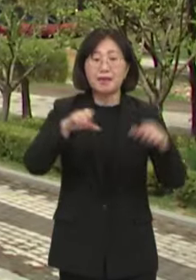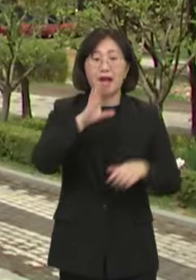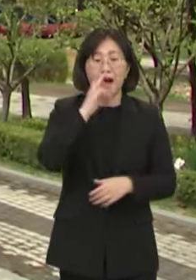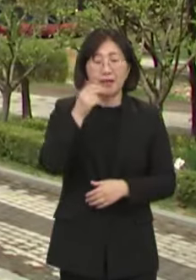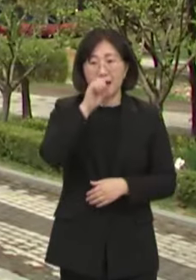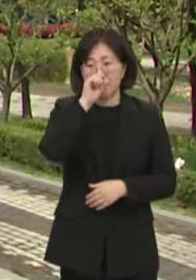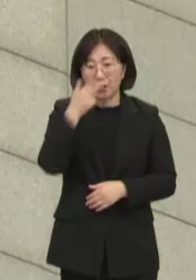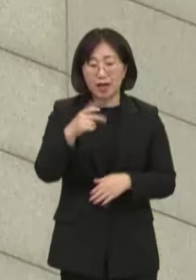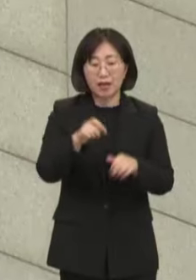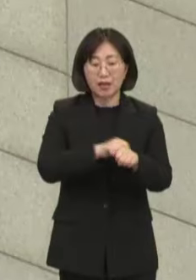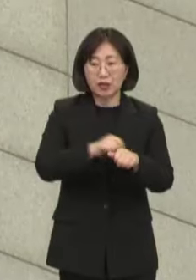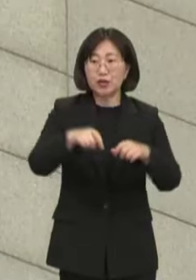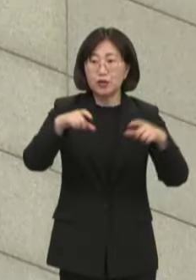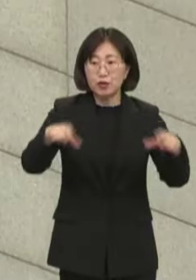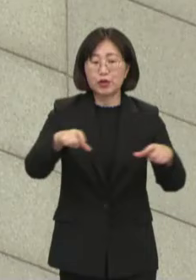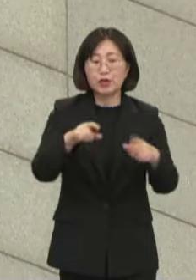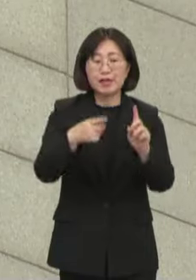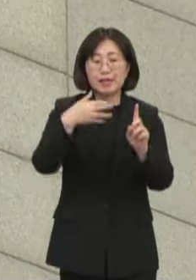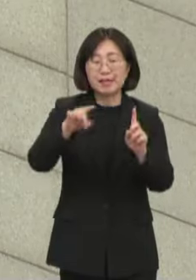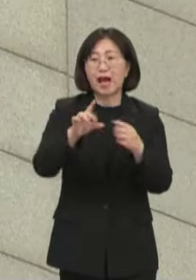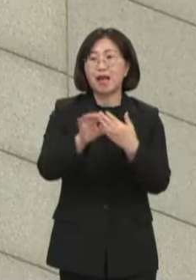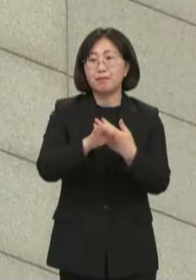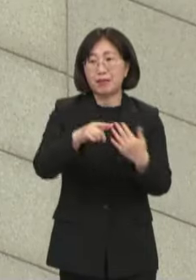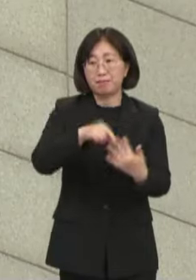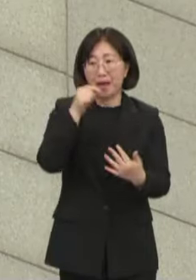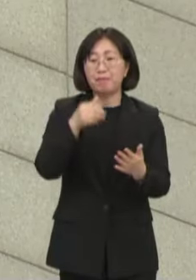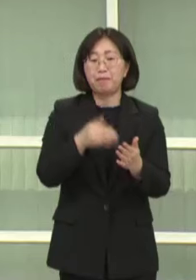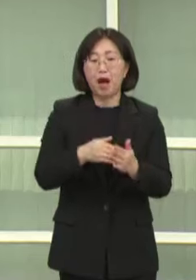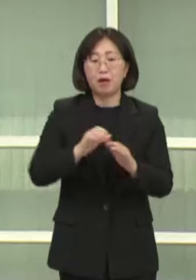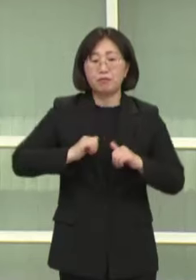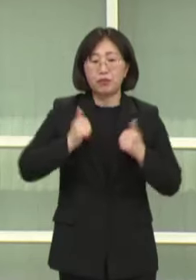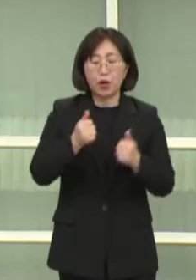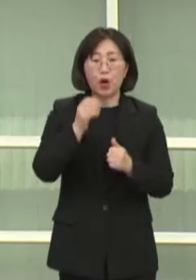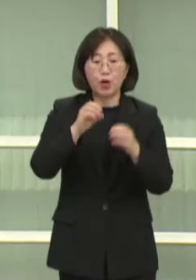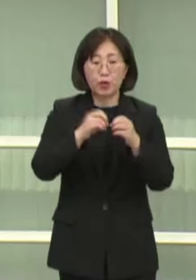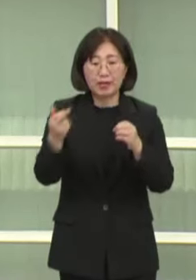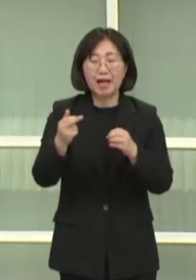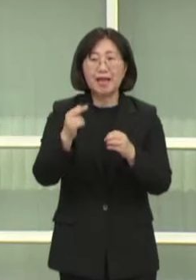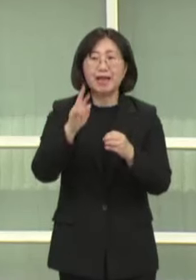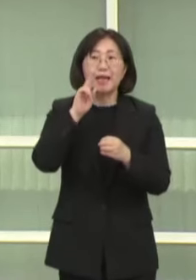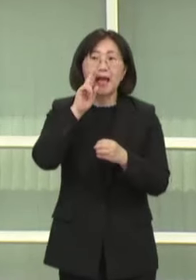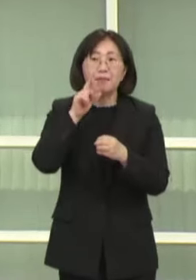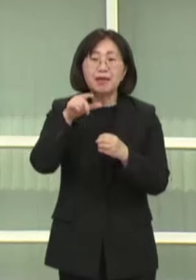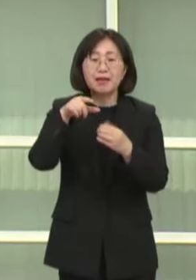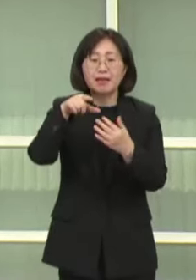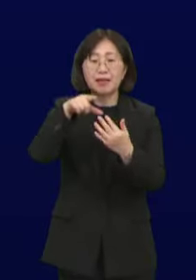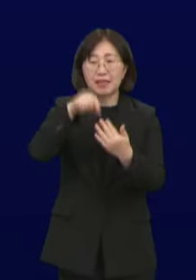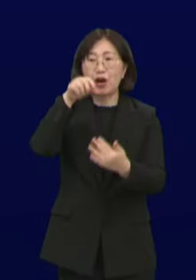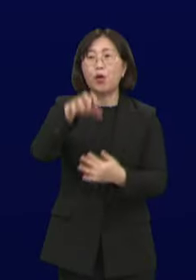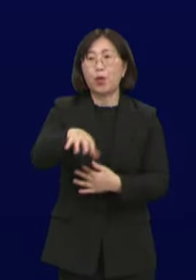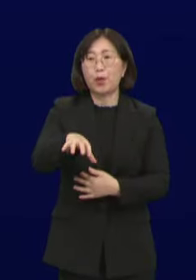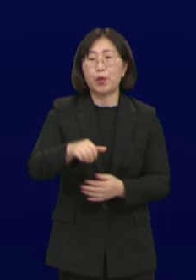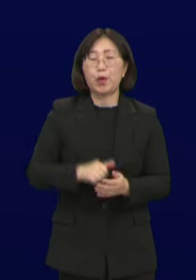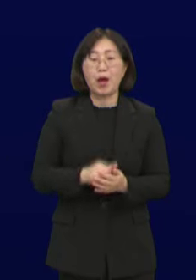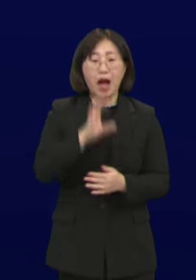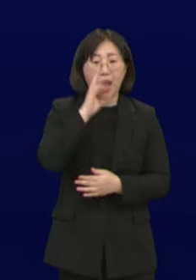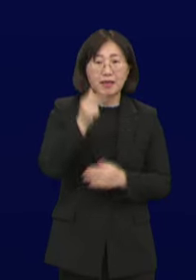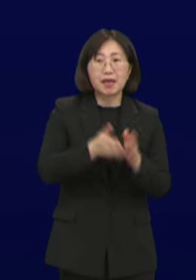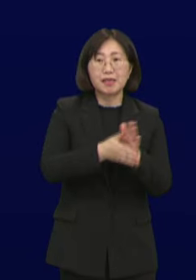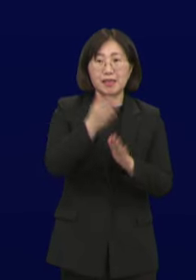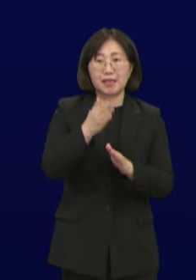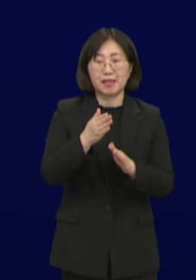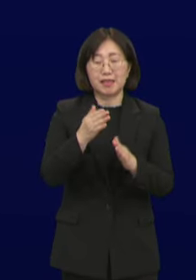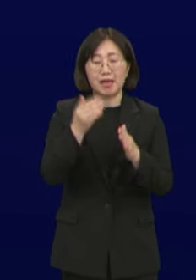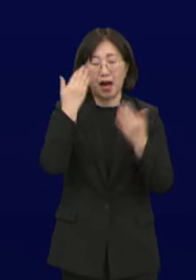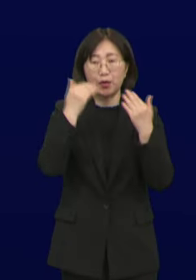서산이 교육발전특구 1차 시범지역에 선정됐고 부여와 논산이 예비지정지역으로 분류됐습니다. 아산시는 방과 후